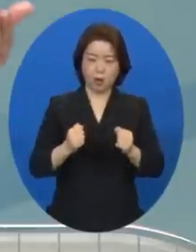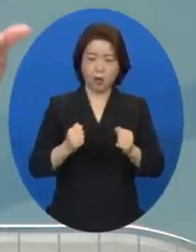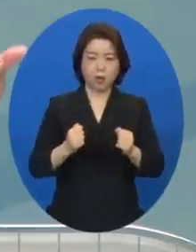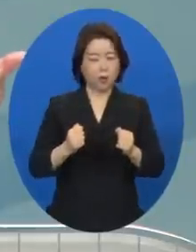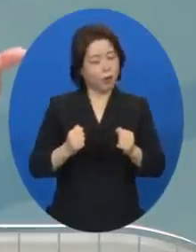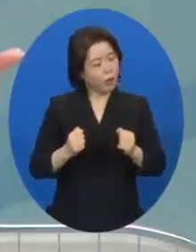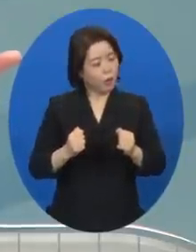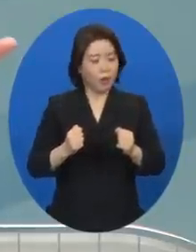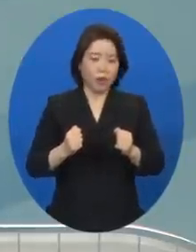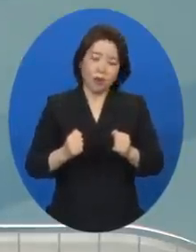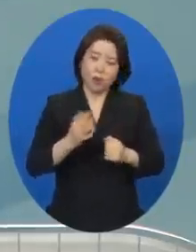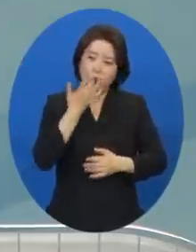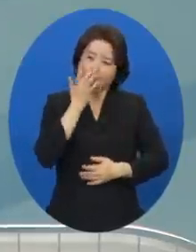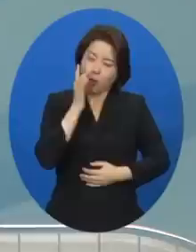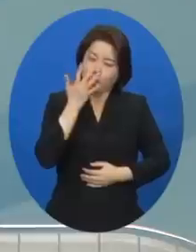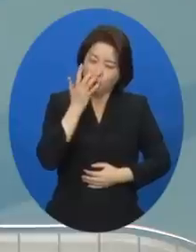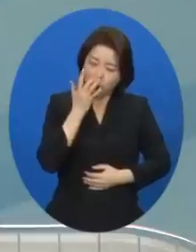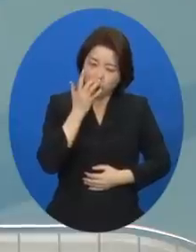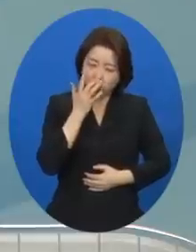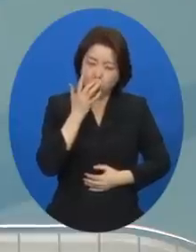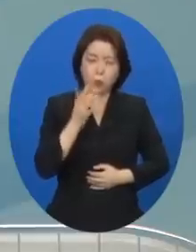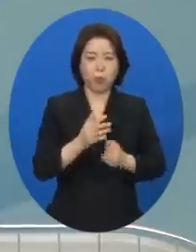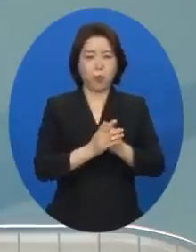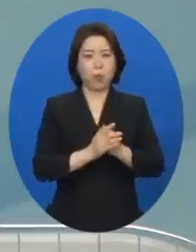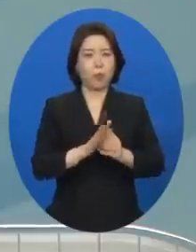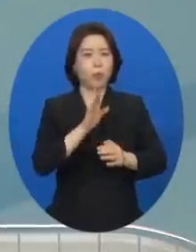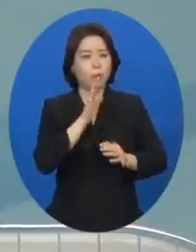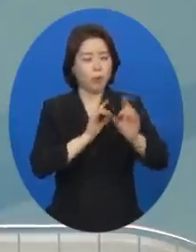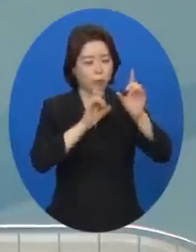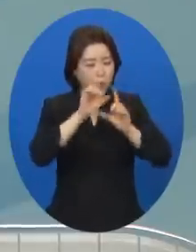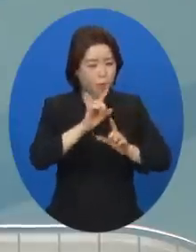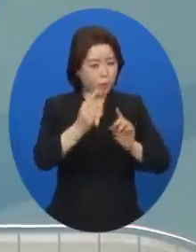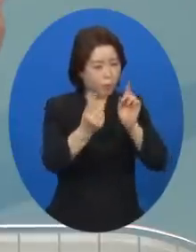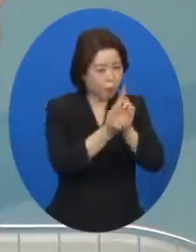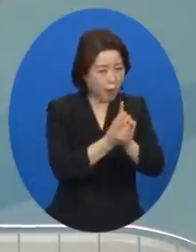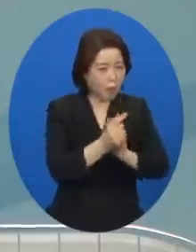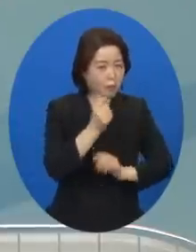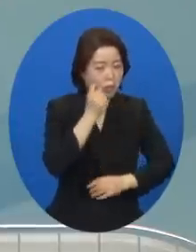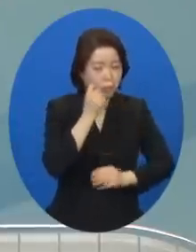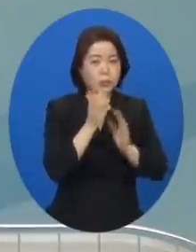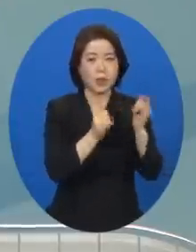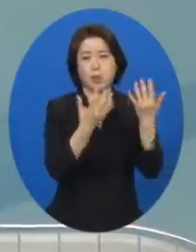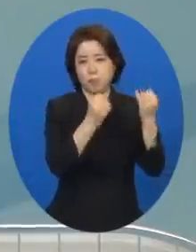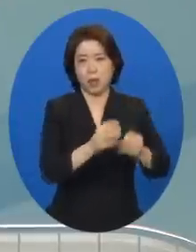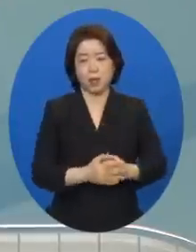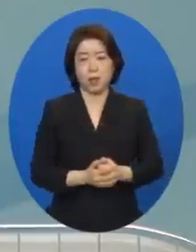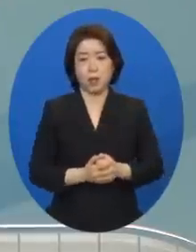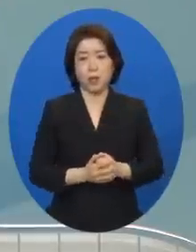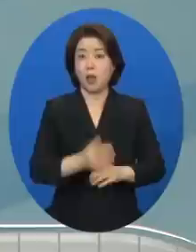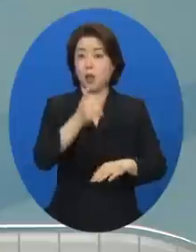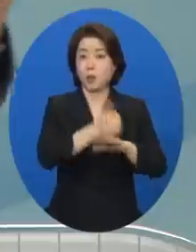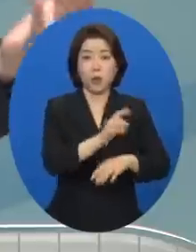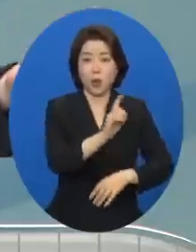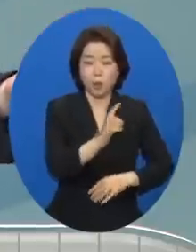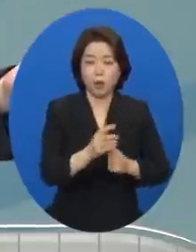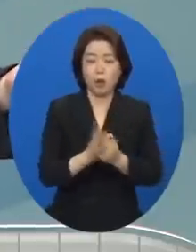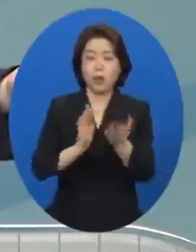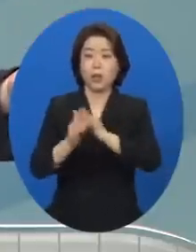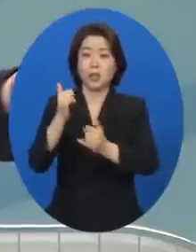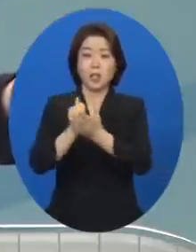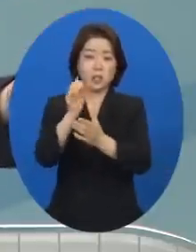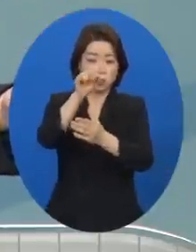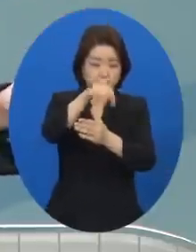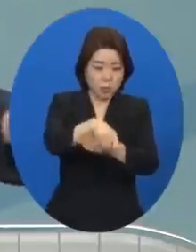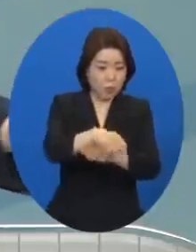이렇게 도무지 현실이 아닌 그리스도 인들이 많다는 겁니다 결과가 뭐죠 예수님의 10배가 전혀